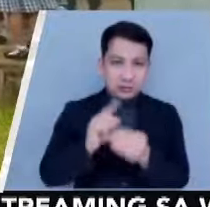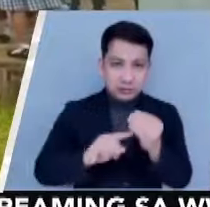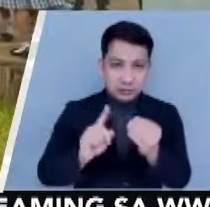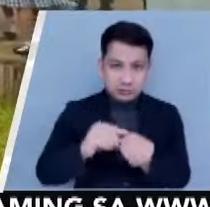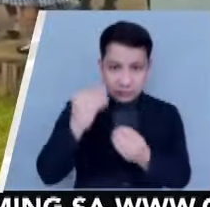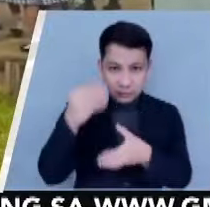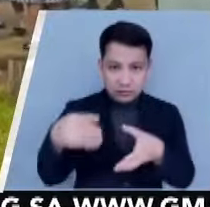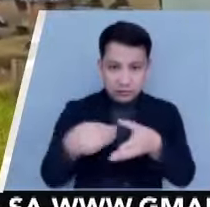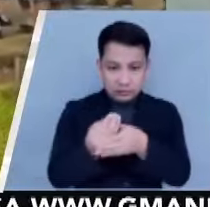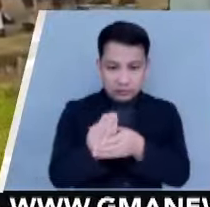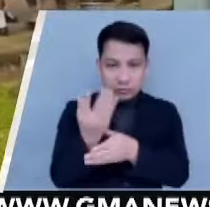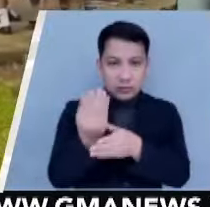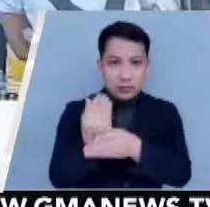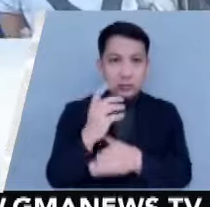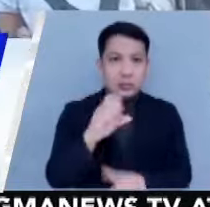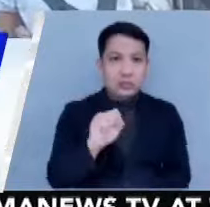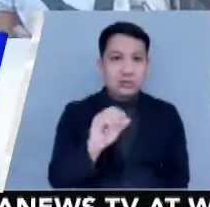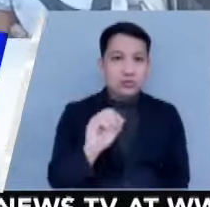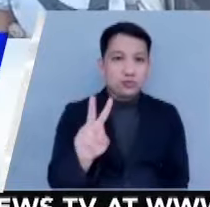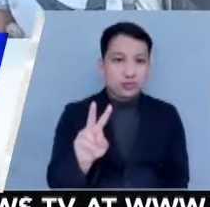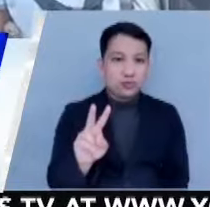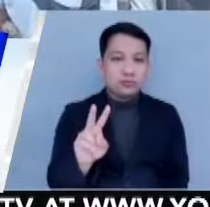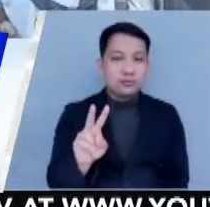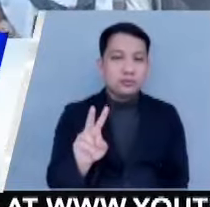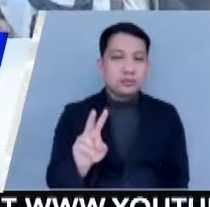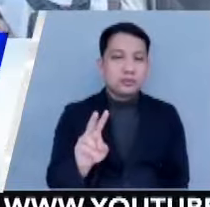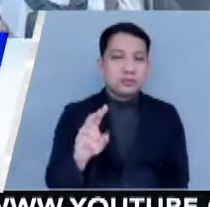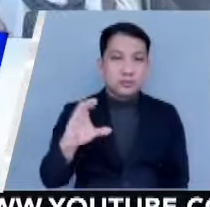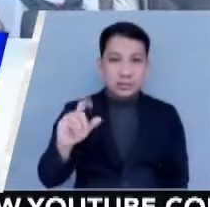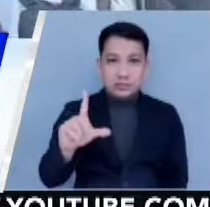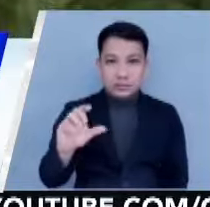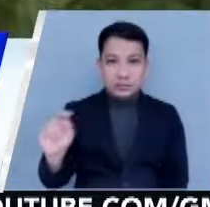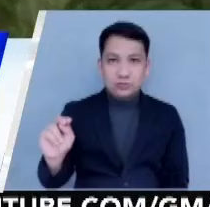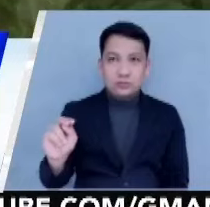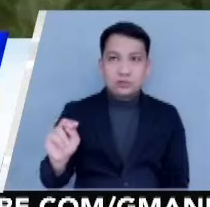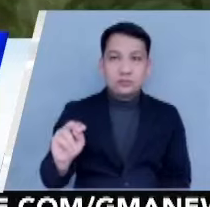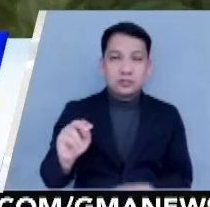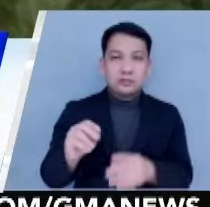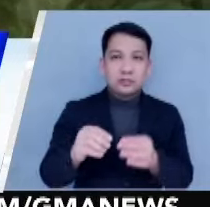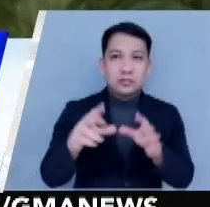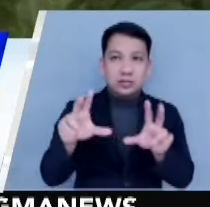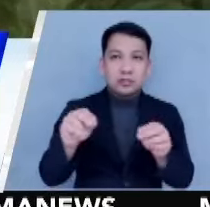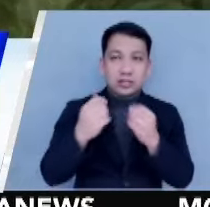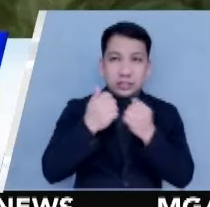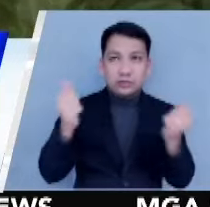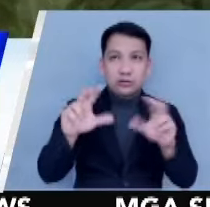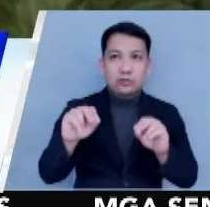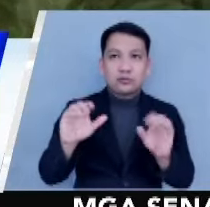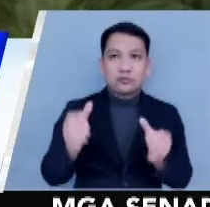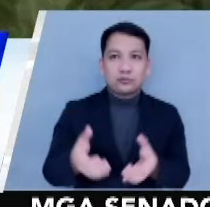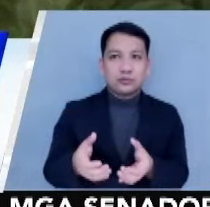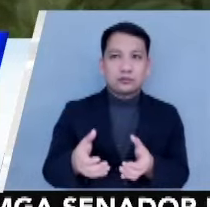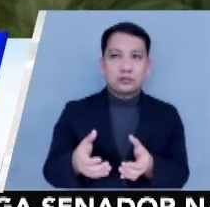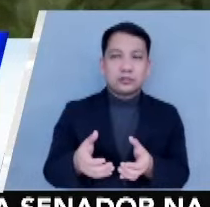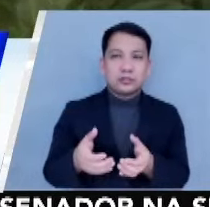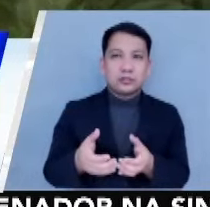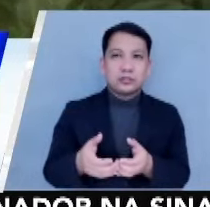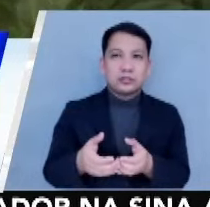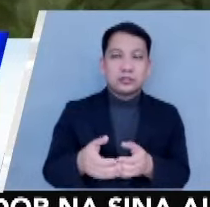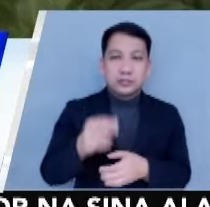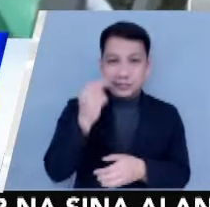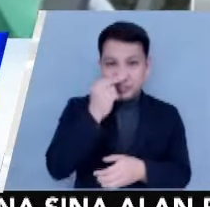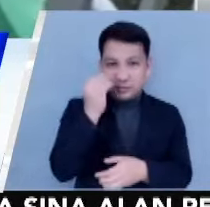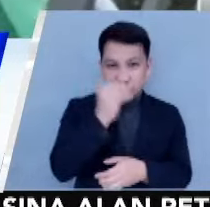ibinubugang asupre ng Canloon Volcano na nasa alert level 2, sinuspindi ang klase ngayong araw sa Baguio City, Negros